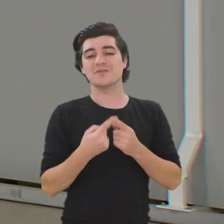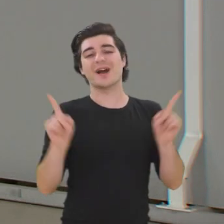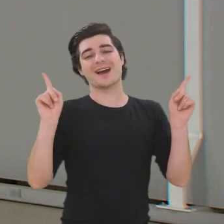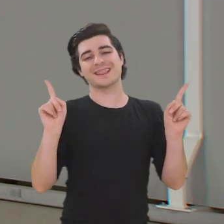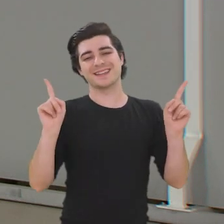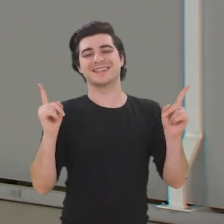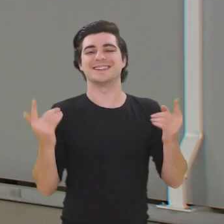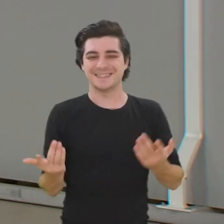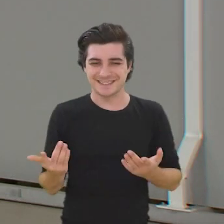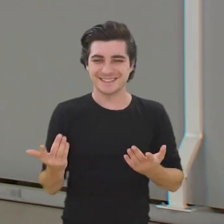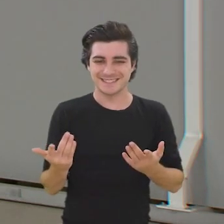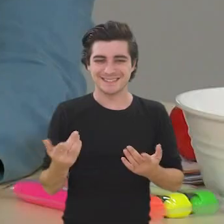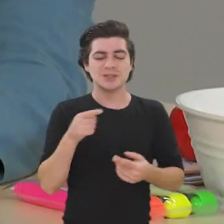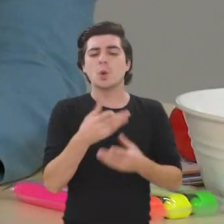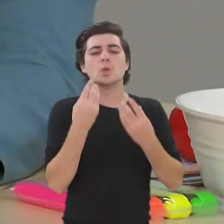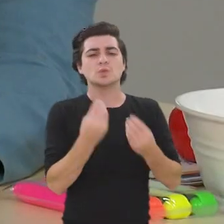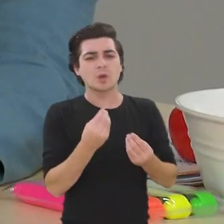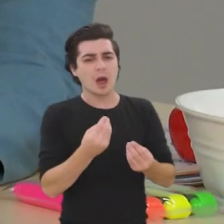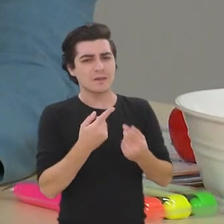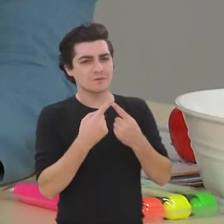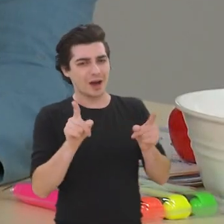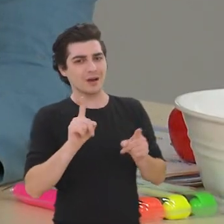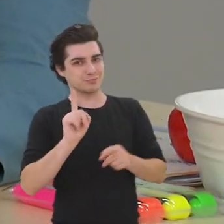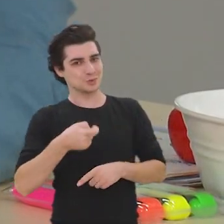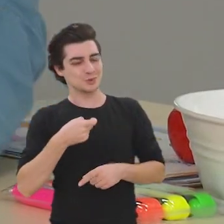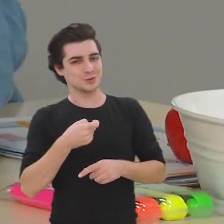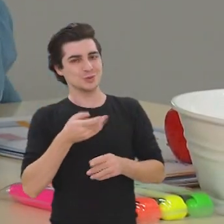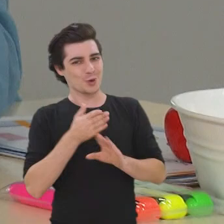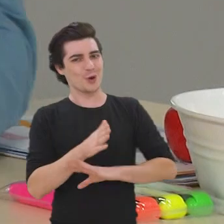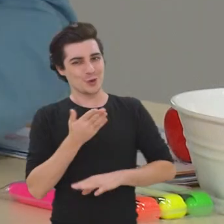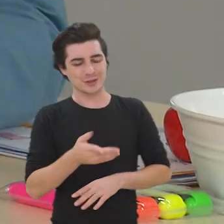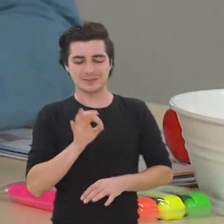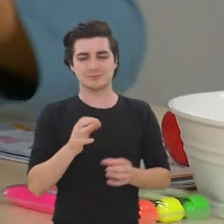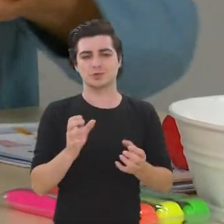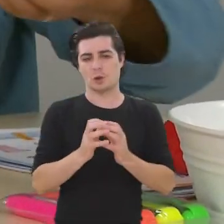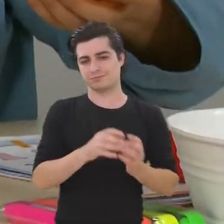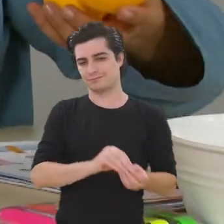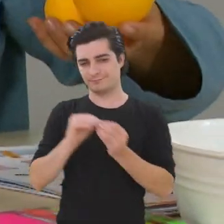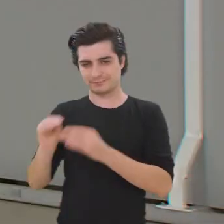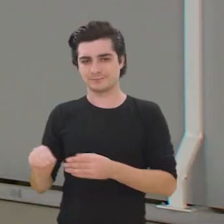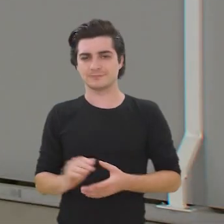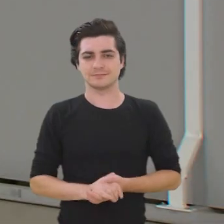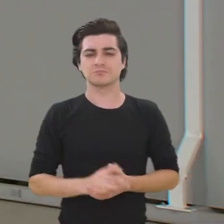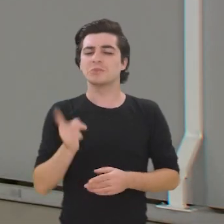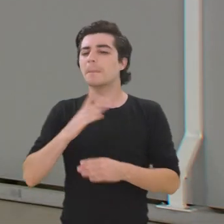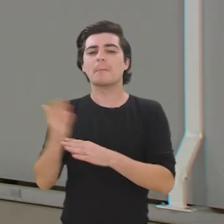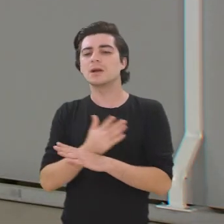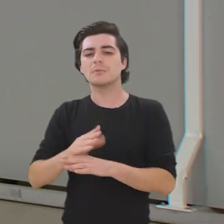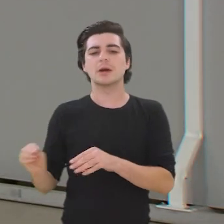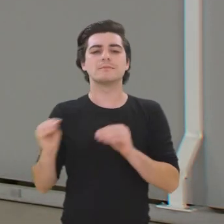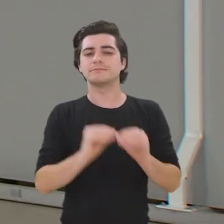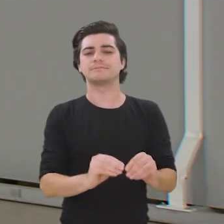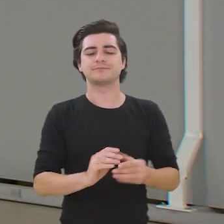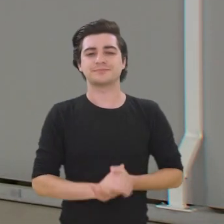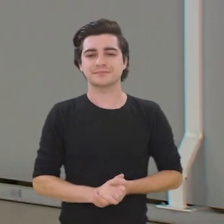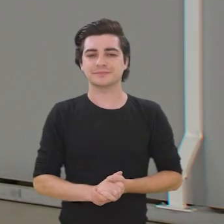topların büyüklüğünden farklı. Sen çok güzel farklı olanı doğru gösterdin. Şimdi topları alalım. Diğer malzememize geçelim.